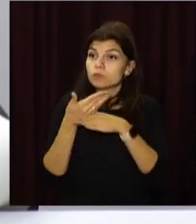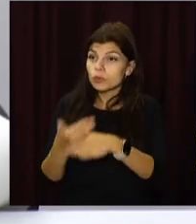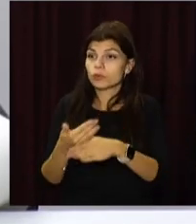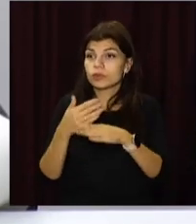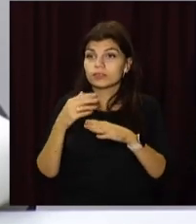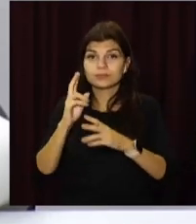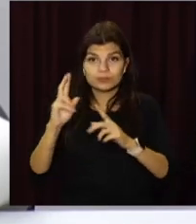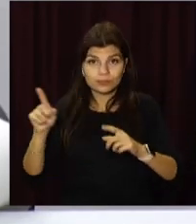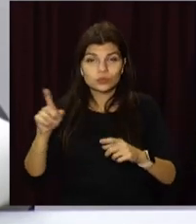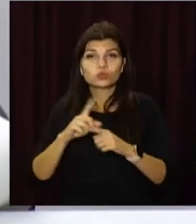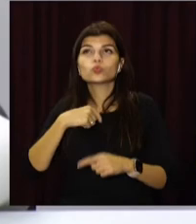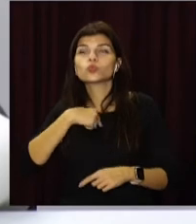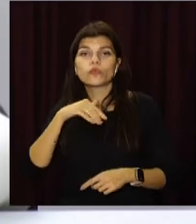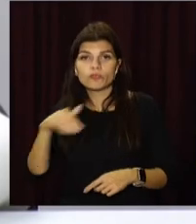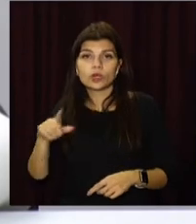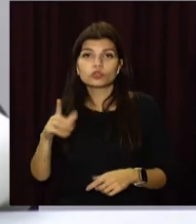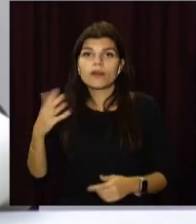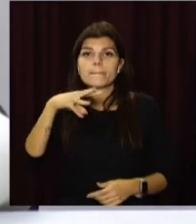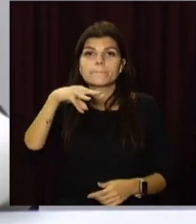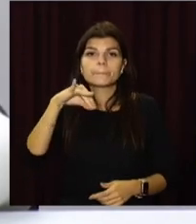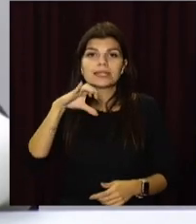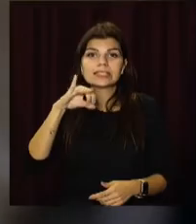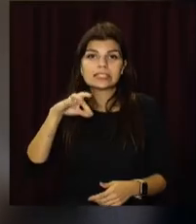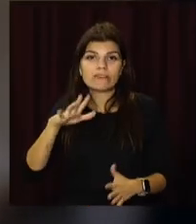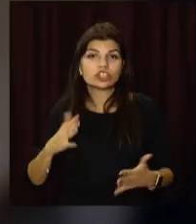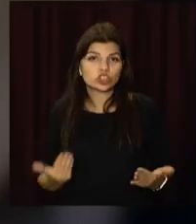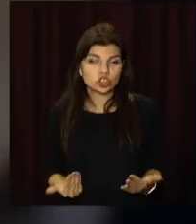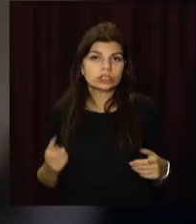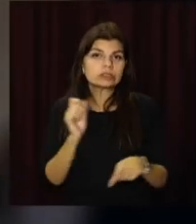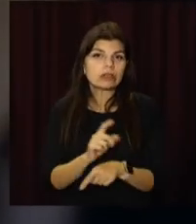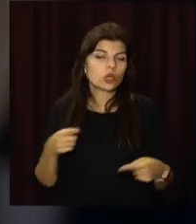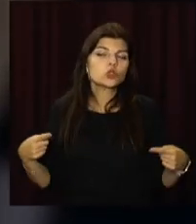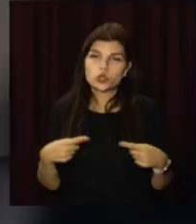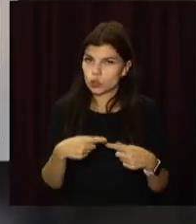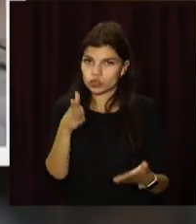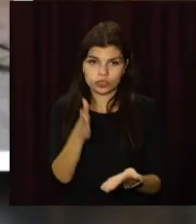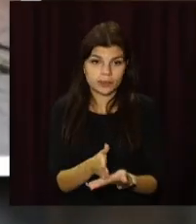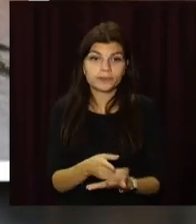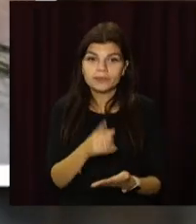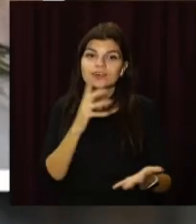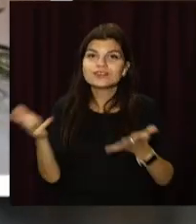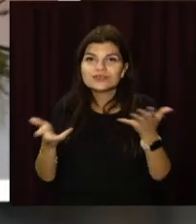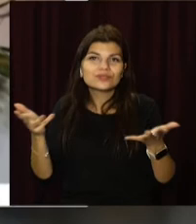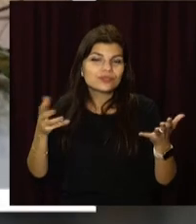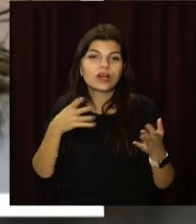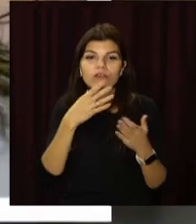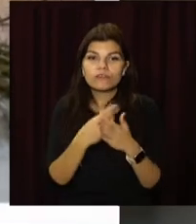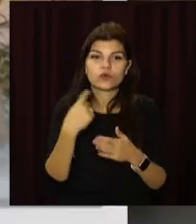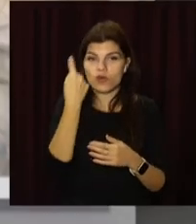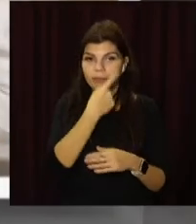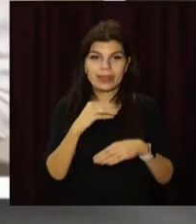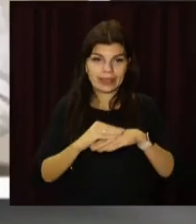твердое убеждение, что миссия в их жизни точно есть. Ольга вчить, мотивує та надихає, а своєму особливому